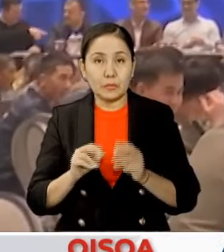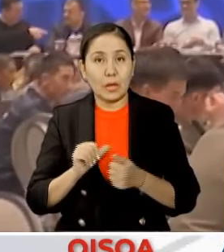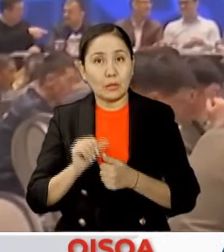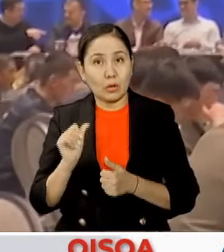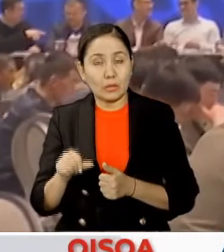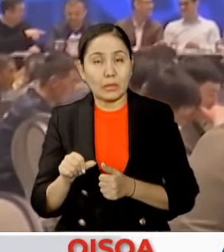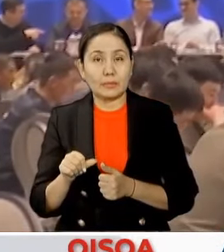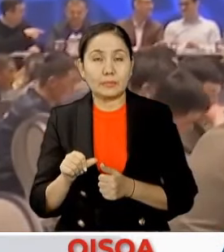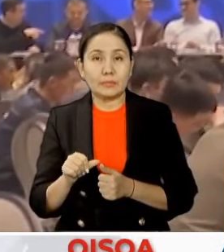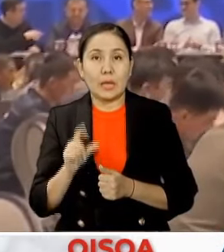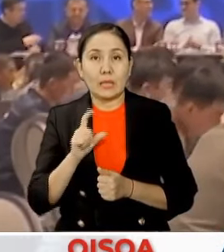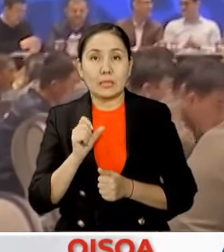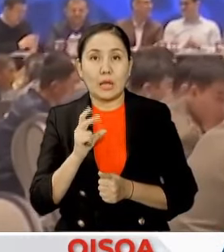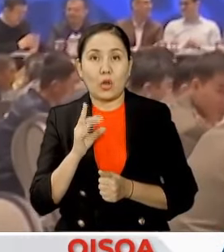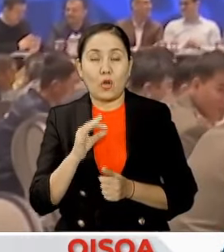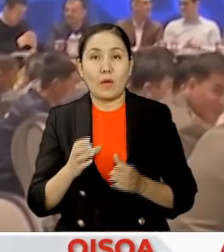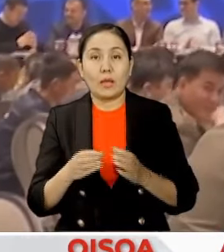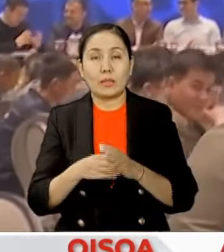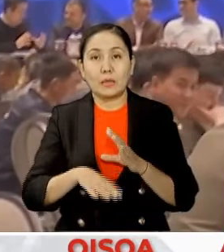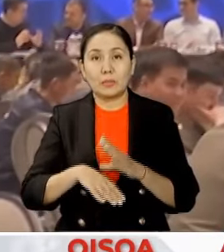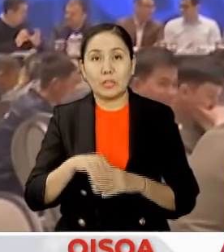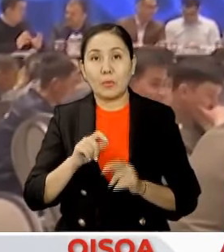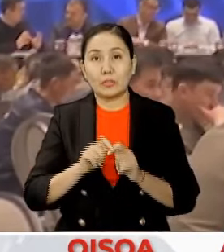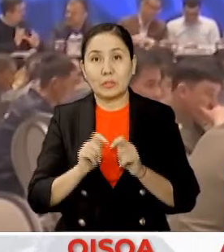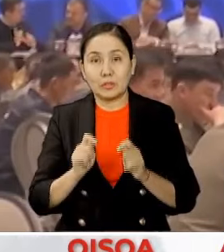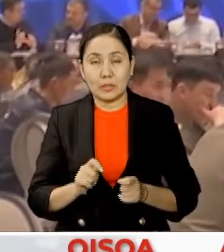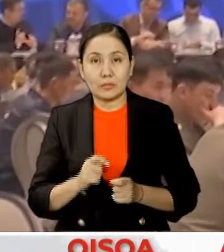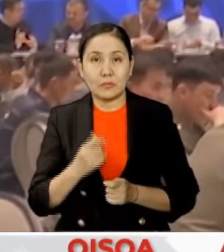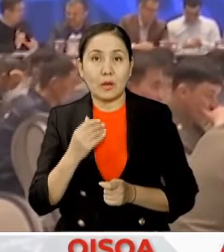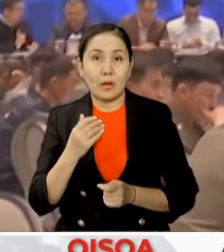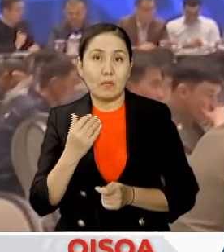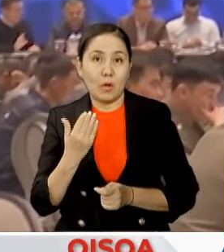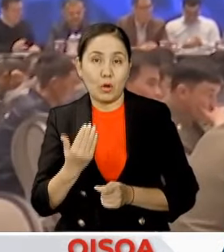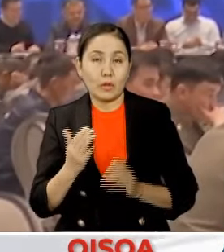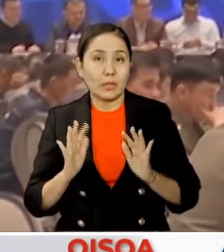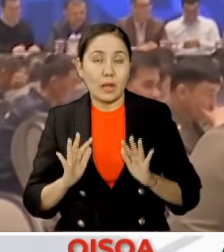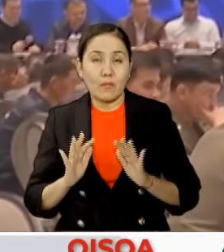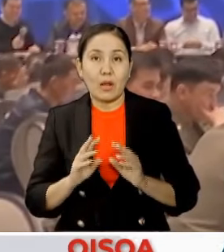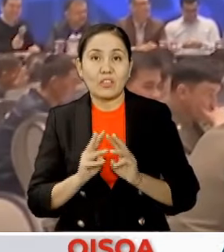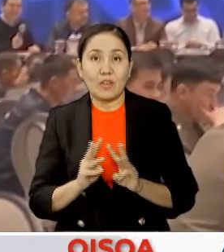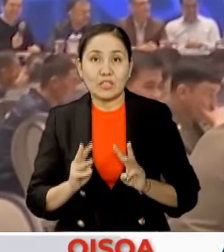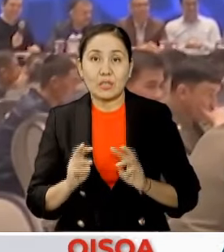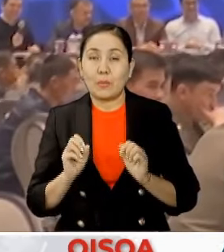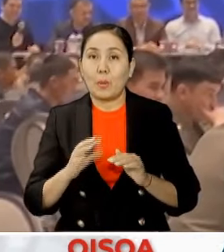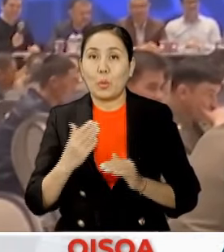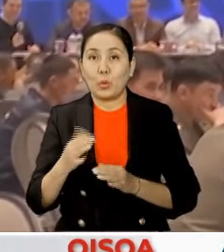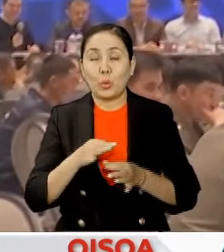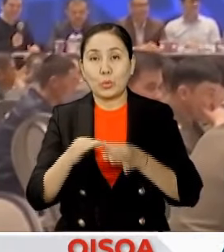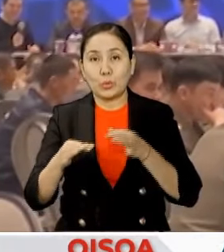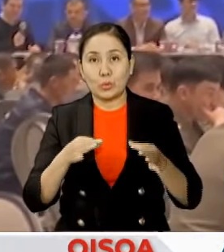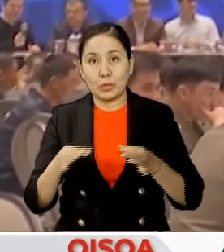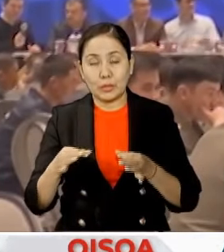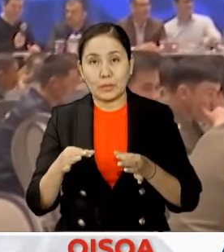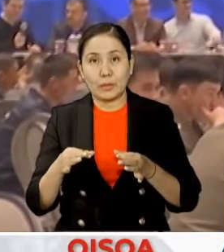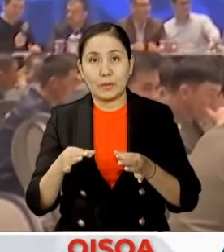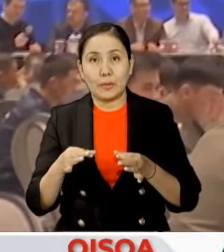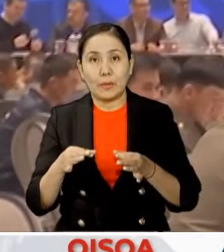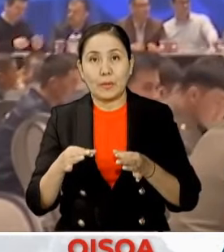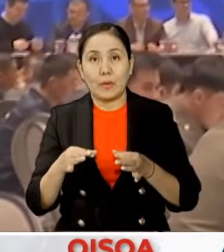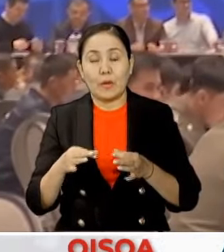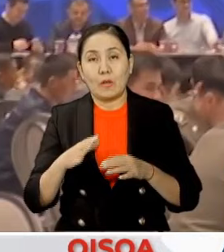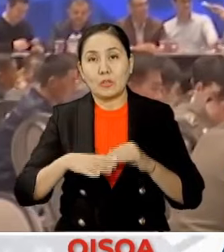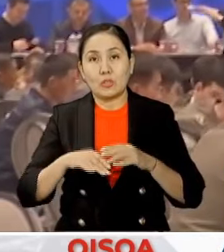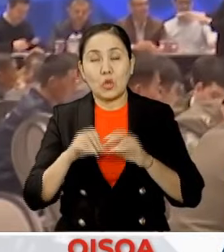alohida Zakovat terma jamoasi shakllangan va nafaqat vazirlik balki uning hududiy tarmoq